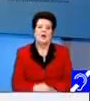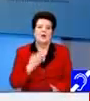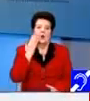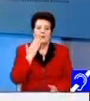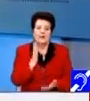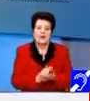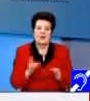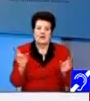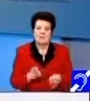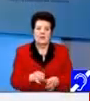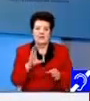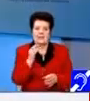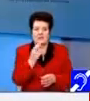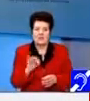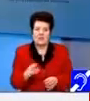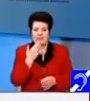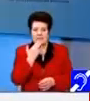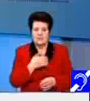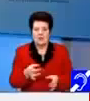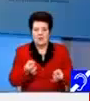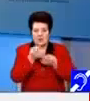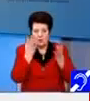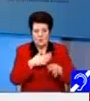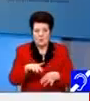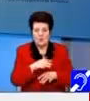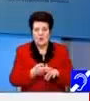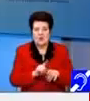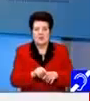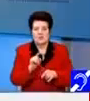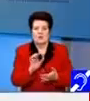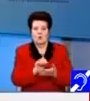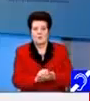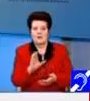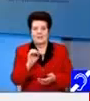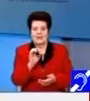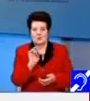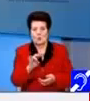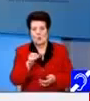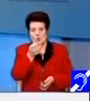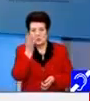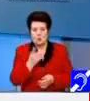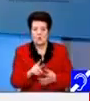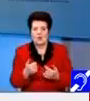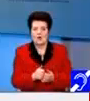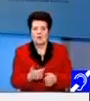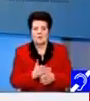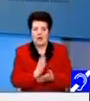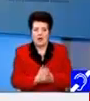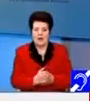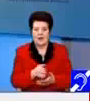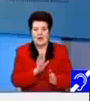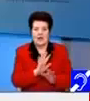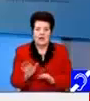România are nevoie de o strategie națională în domeniul culturii și de aceasta se va ocupa Senatul Culturii. Noul organism are în grijă și